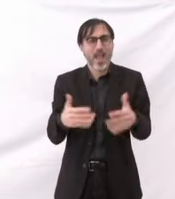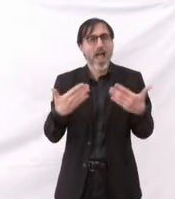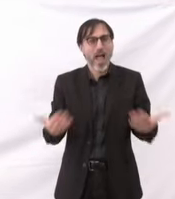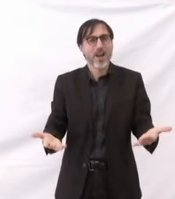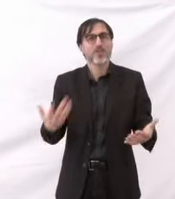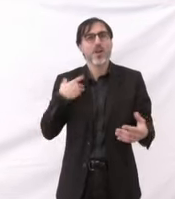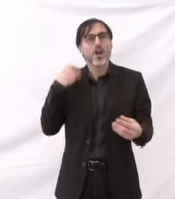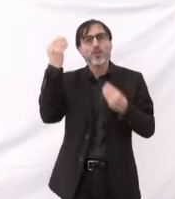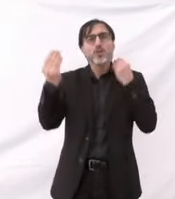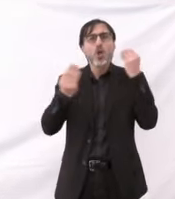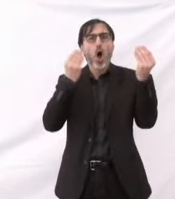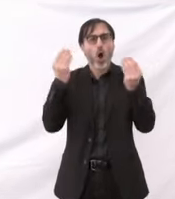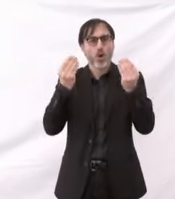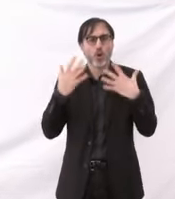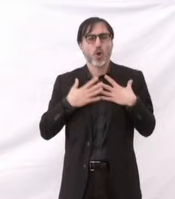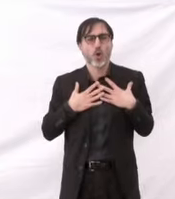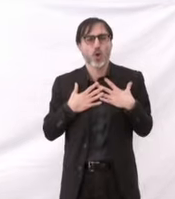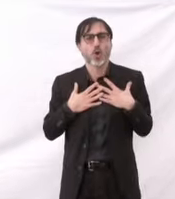Allora c'è un sogno.